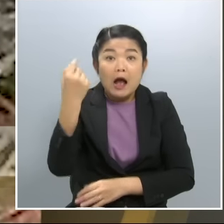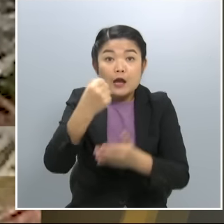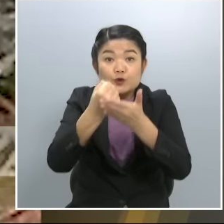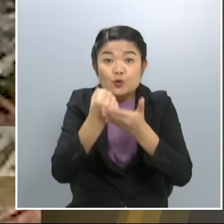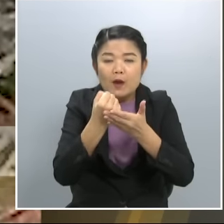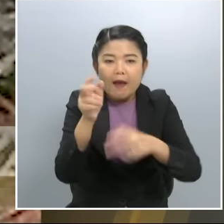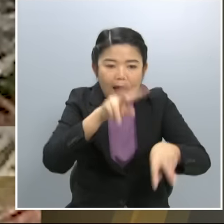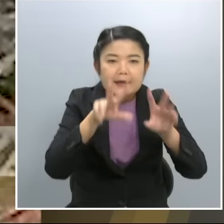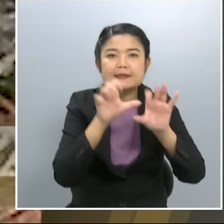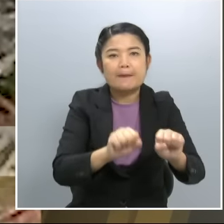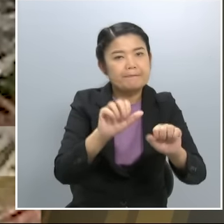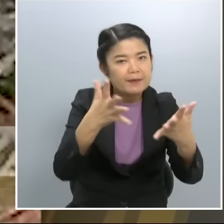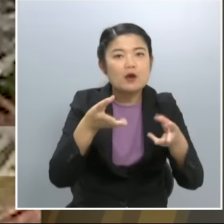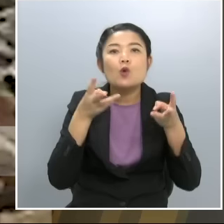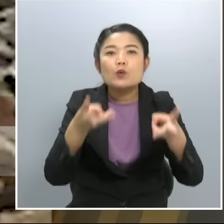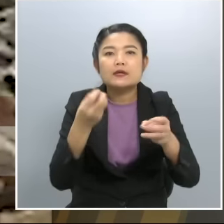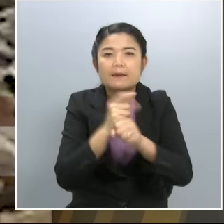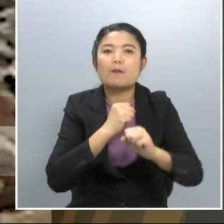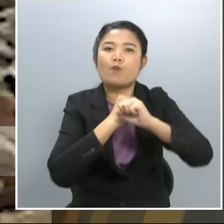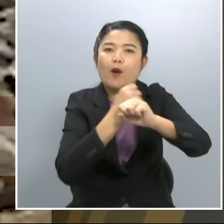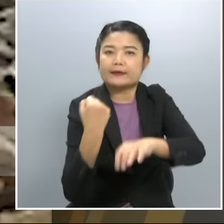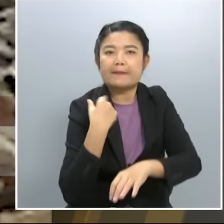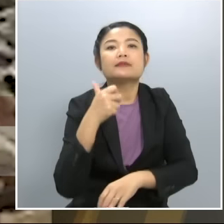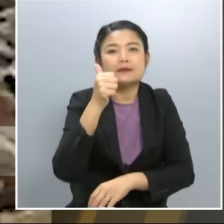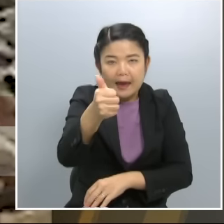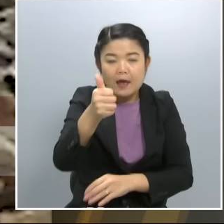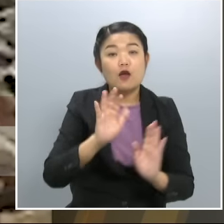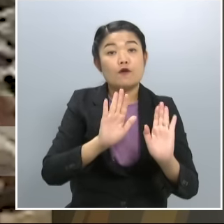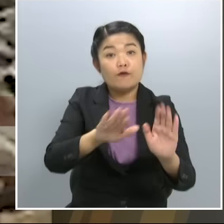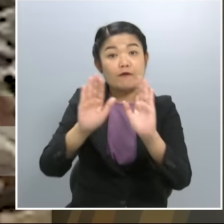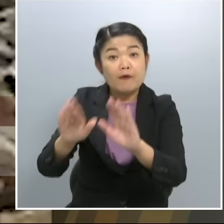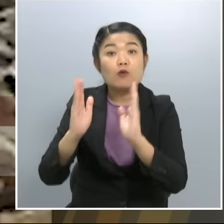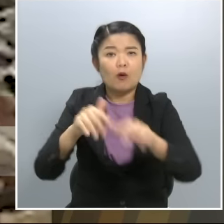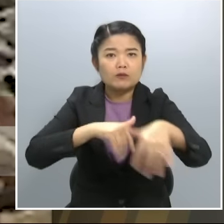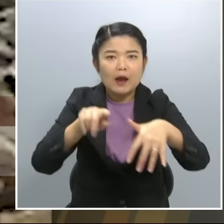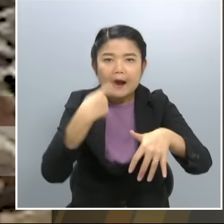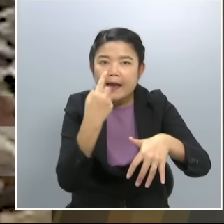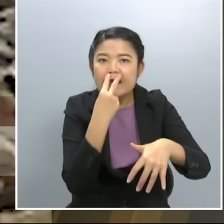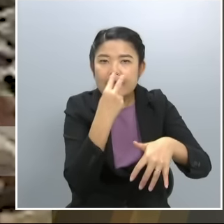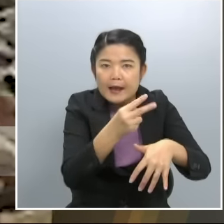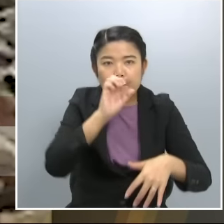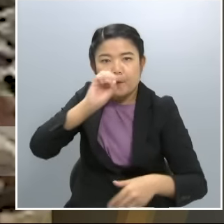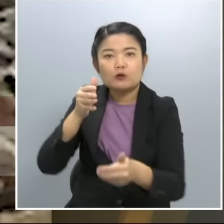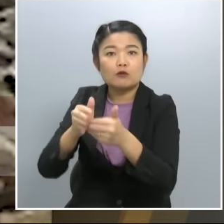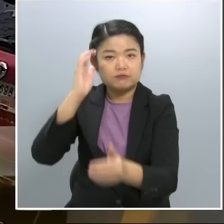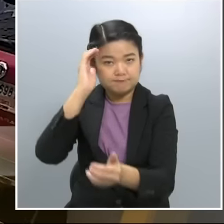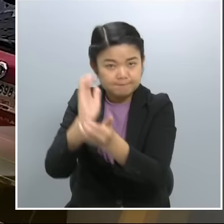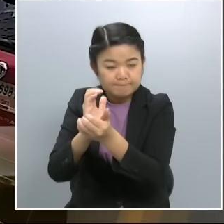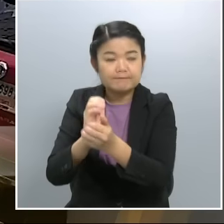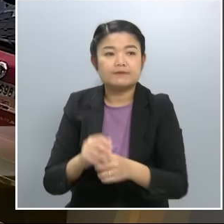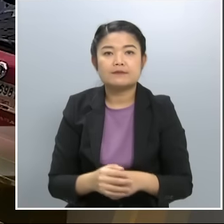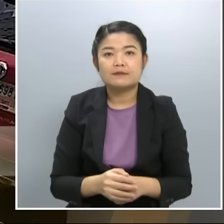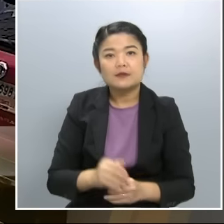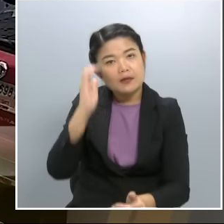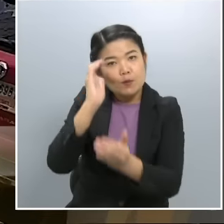กุมสามารถใช้มาตรการตอบโต้อย่างรุนแรงฝากประชาชนใครมีบอดแสงแจ้งตำรวจนครบาลสืบนครบาล